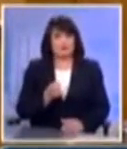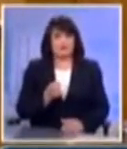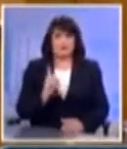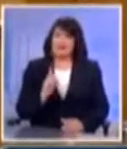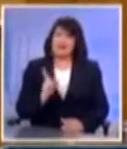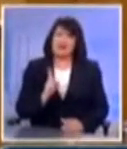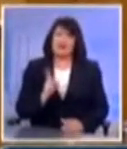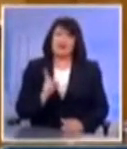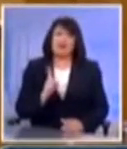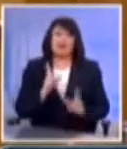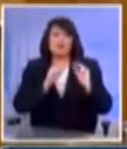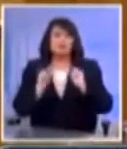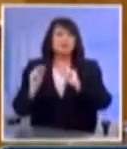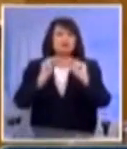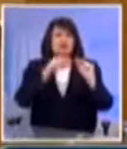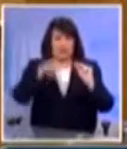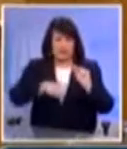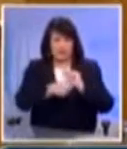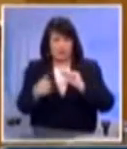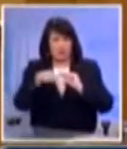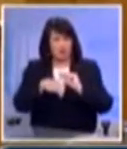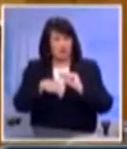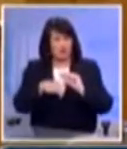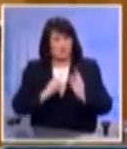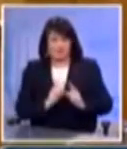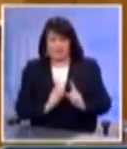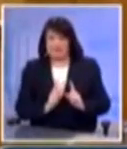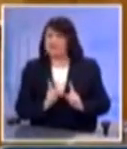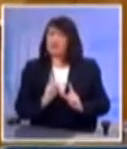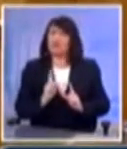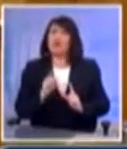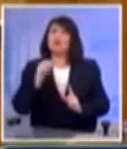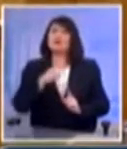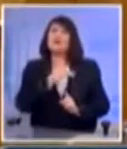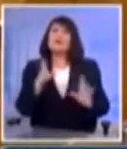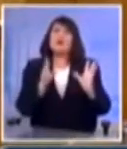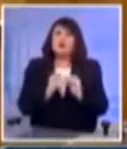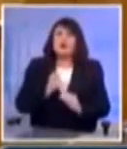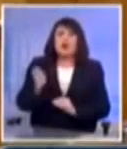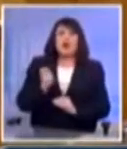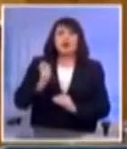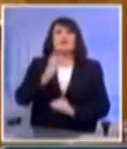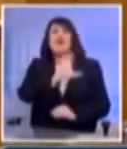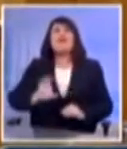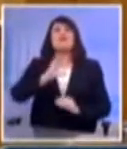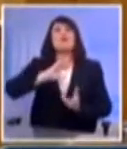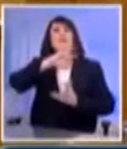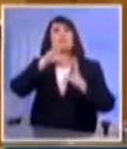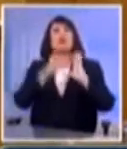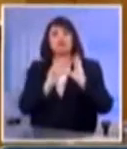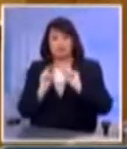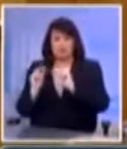δεν είναι ένα αντικείμενο συζήτησης εδώ μέσα, αλλά είναι αντικείμενο συζήτησης σε πανευρωπαϊκό και σε παγκόσμιο επίπεδο.